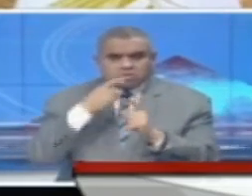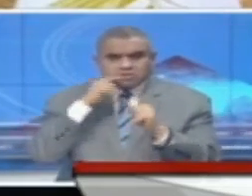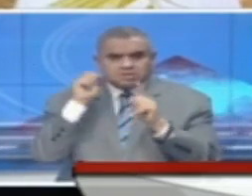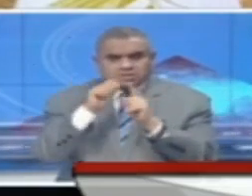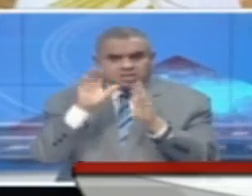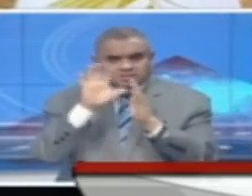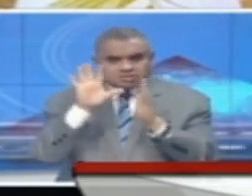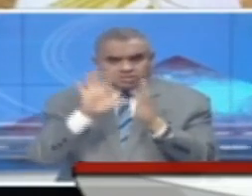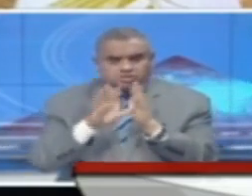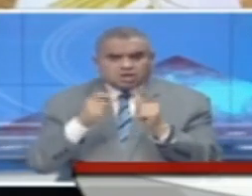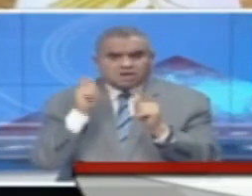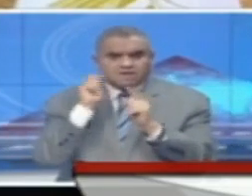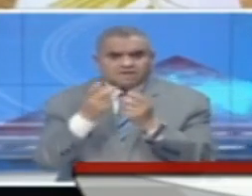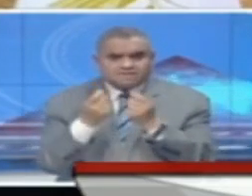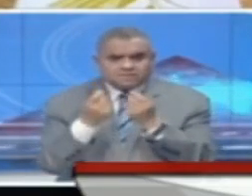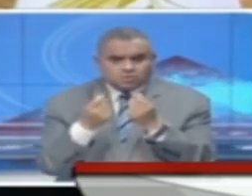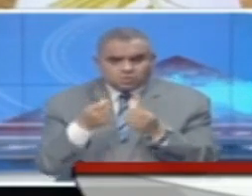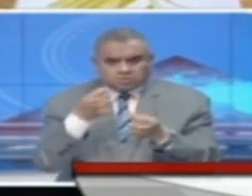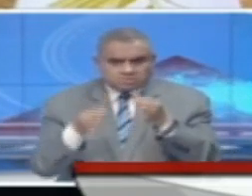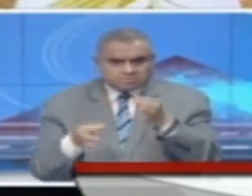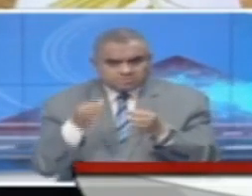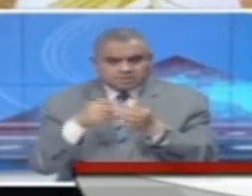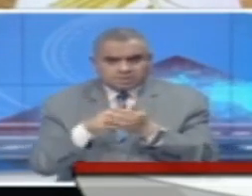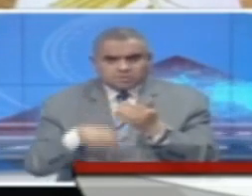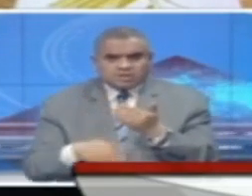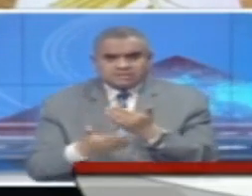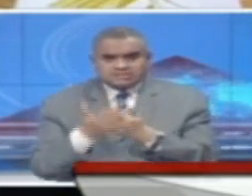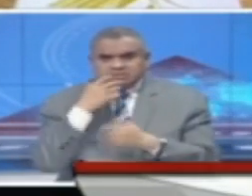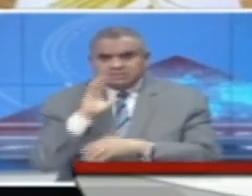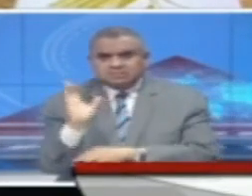إصلاح إداري، كل ده اللي هيجيب الاقتصاد.